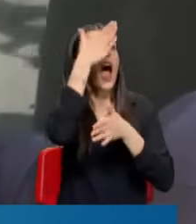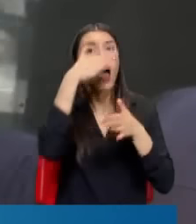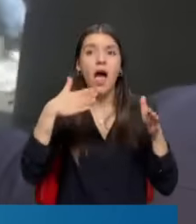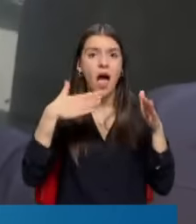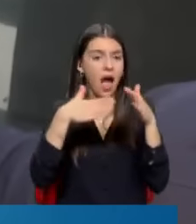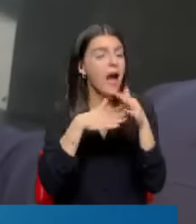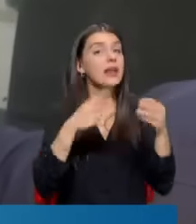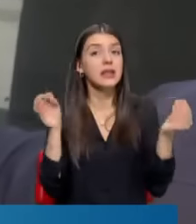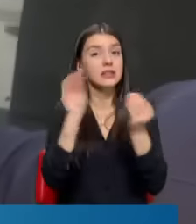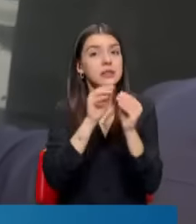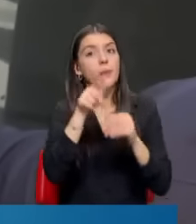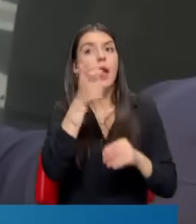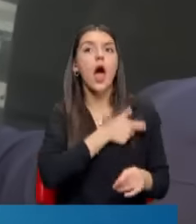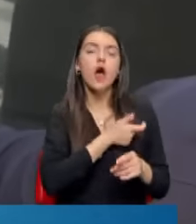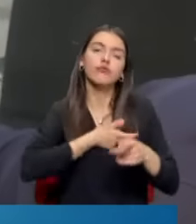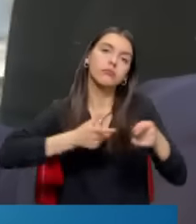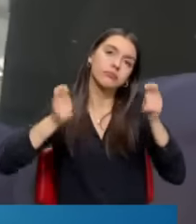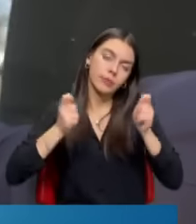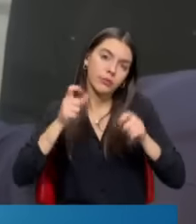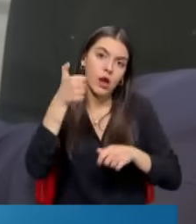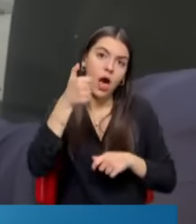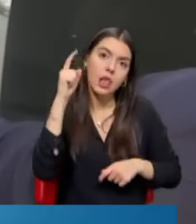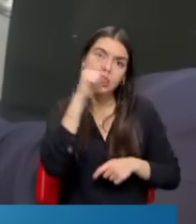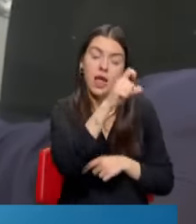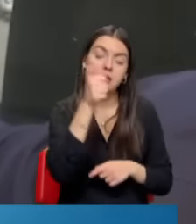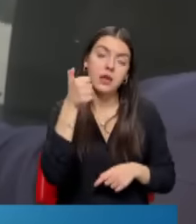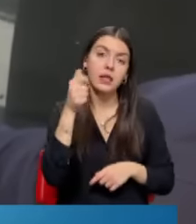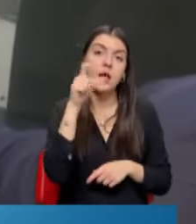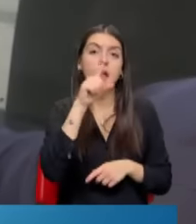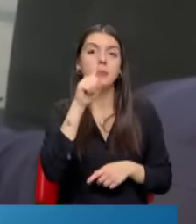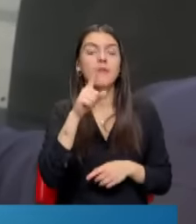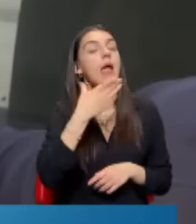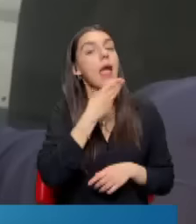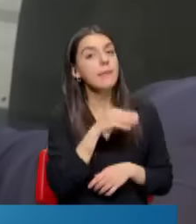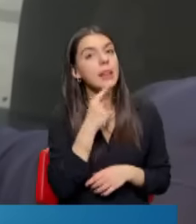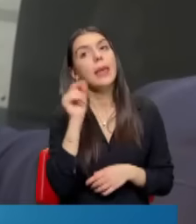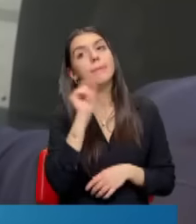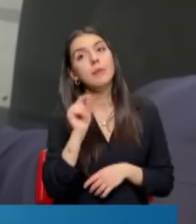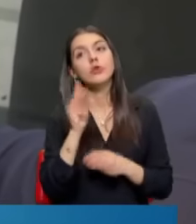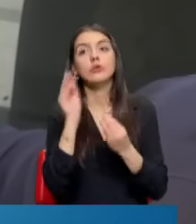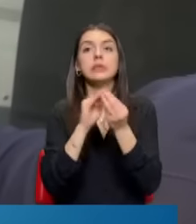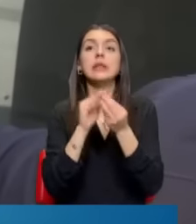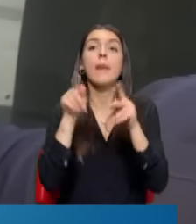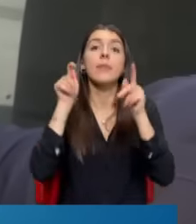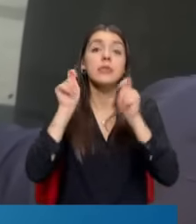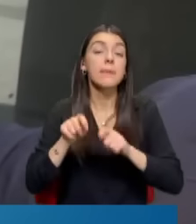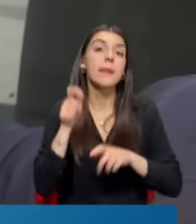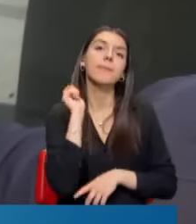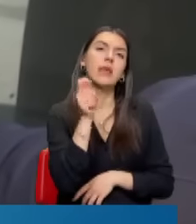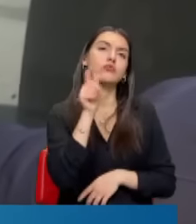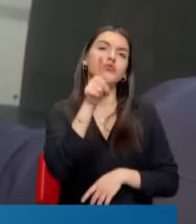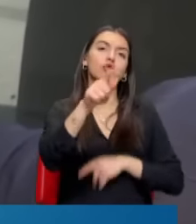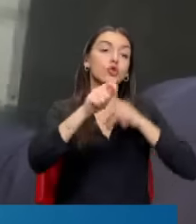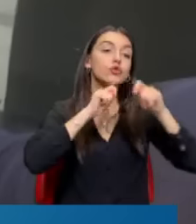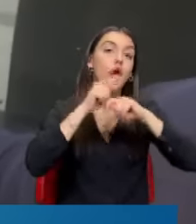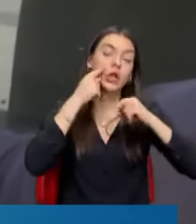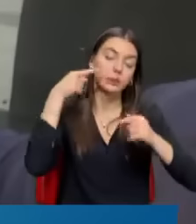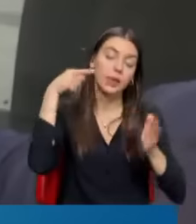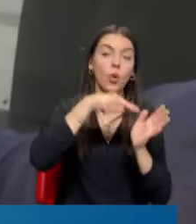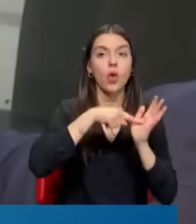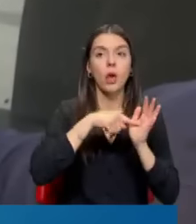kanuni bir yükümlülüktür. Çünkü 6 ayda bir emeklilere, memurlara zam yapmak zorundasınız zaten yapılan sözleşmeler gereği.